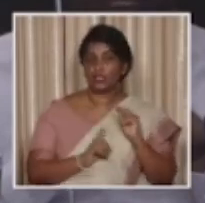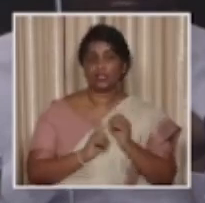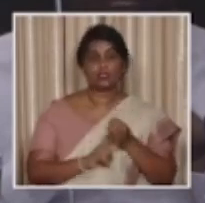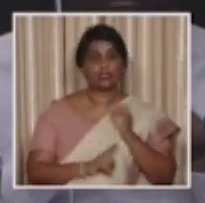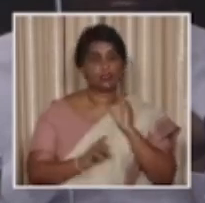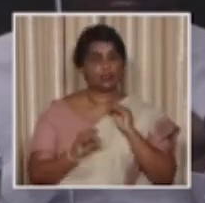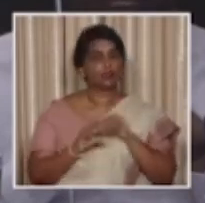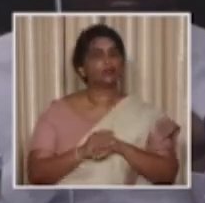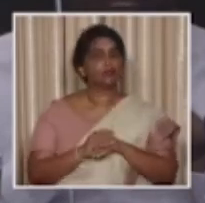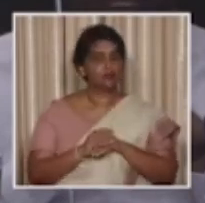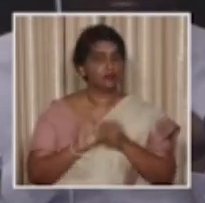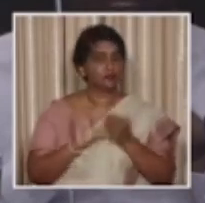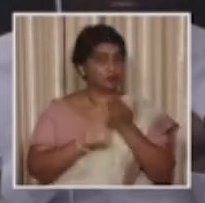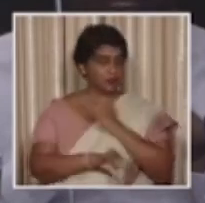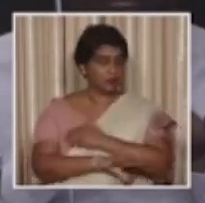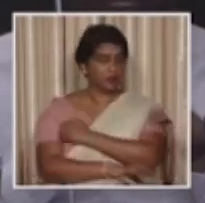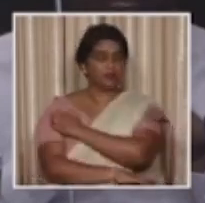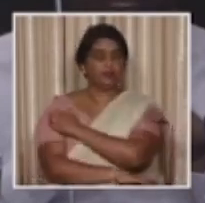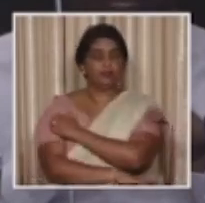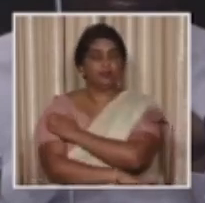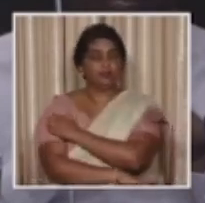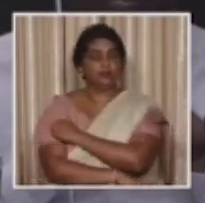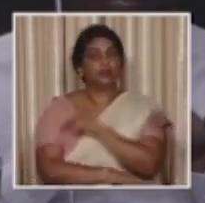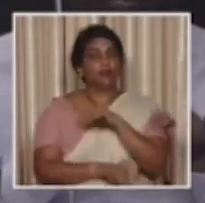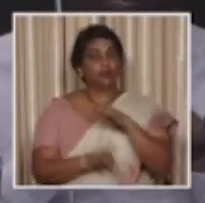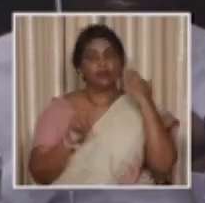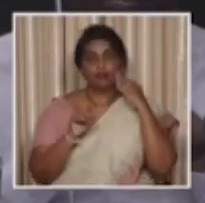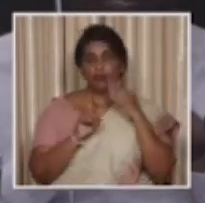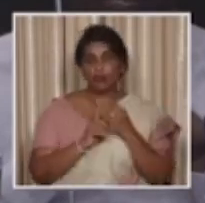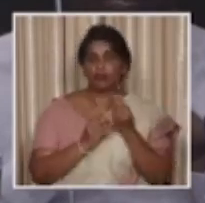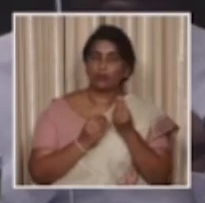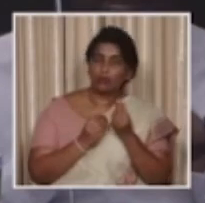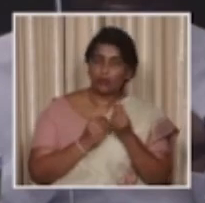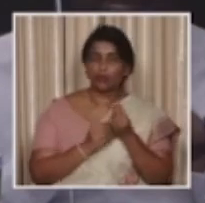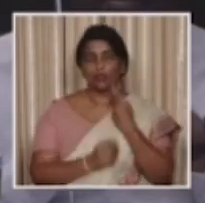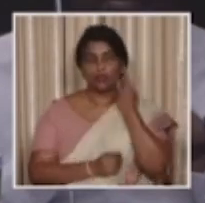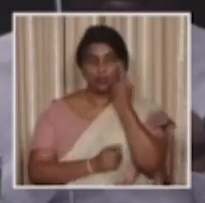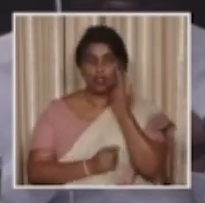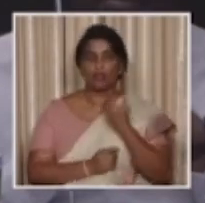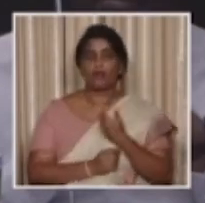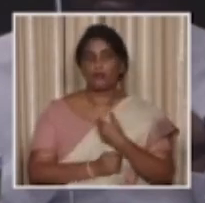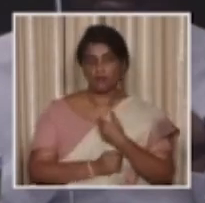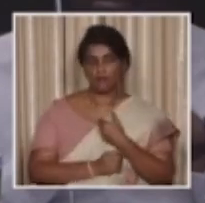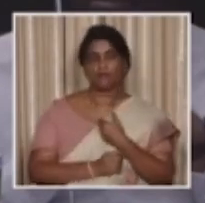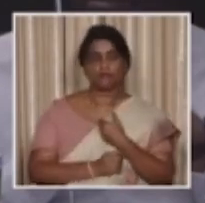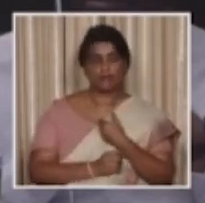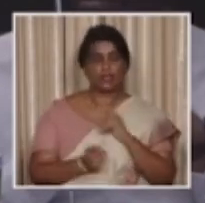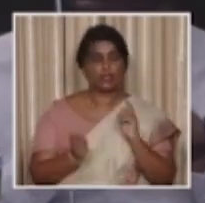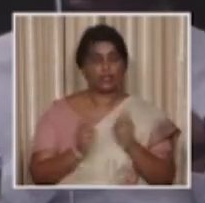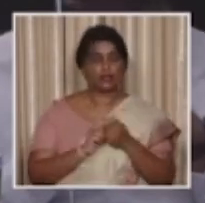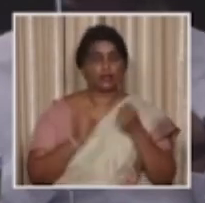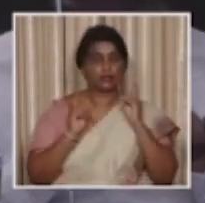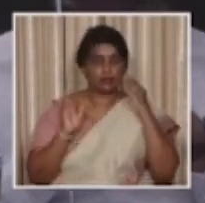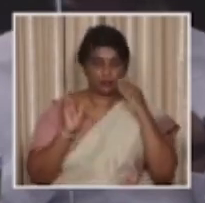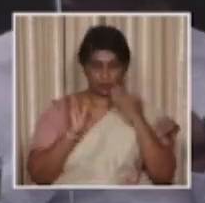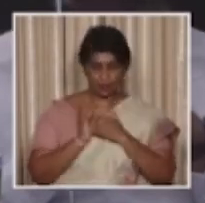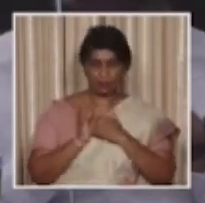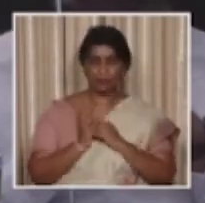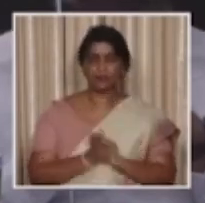සභාපතිවරයා වශයෙන් හිටියා මීට කලින්. ඒක නිසා මේ පිළිබඳව යම් සුළු අවබෝධයක් මට තිබෙනවා ක්‍රිකට් ක්‍රීඩාව